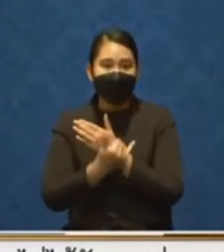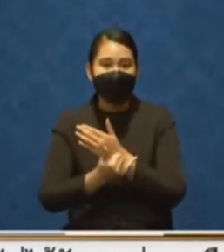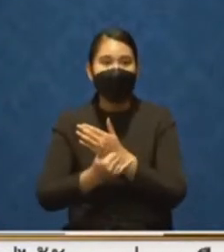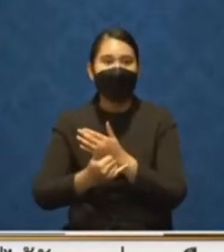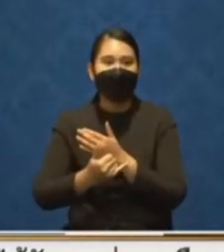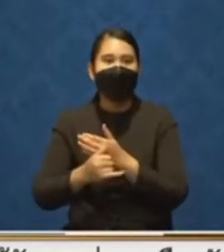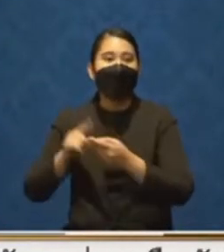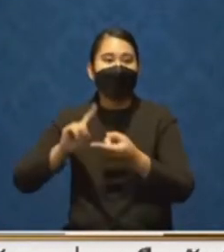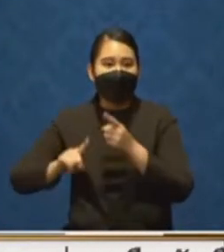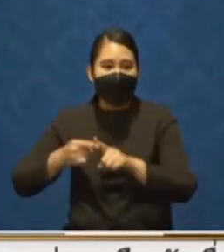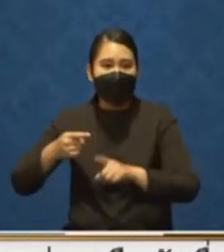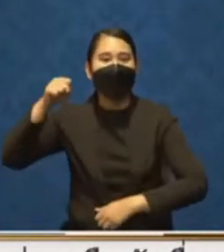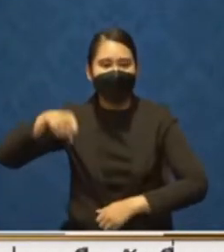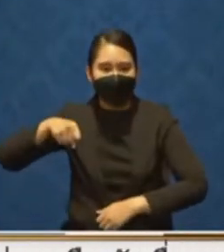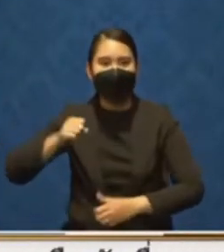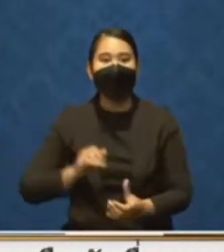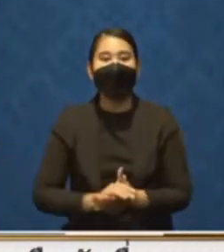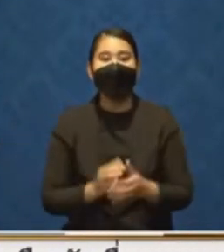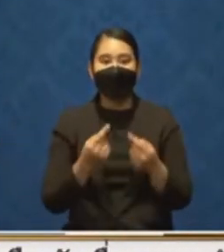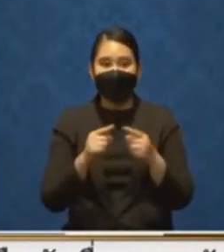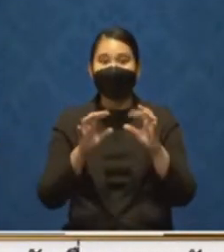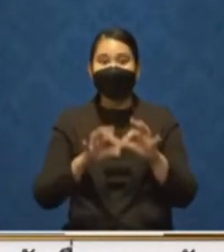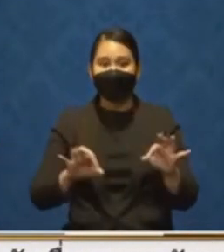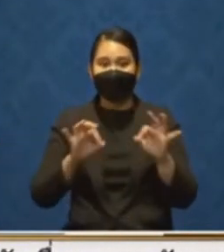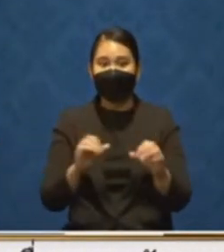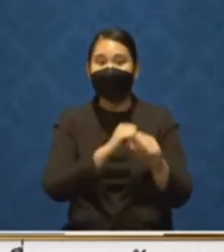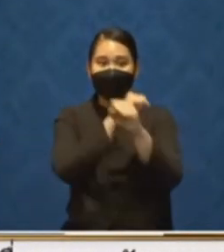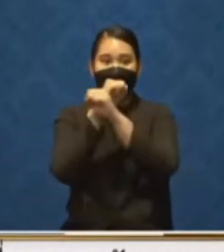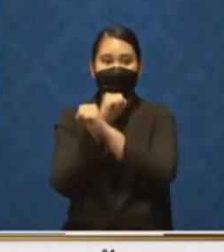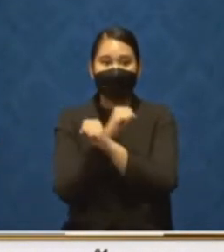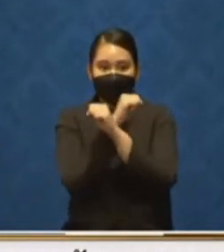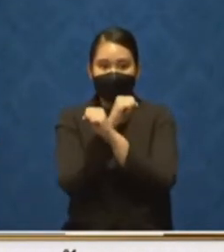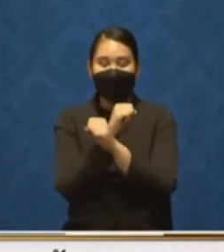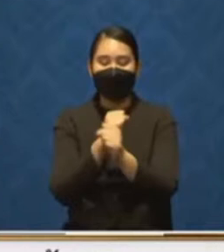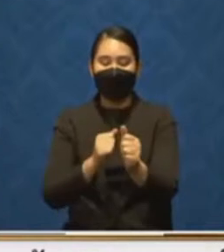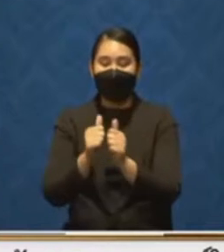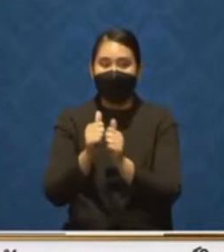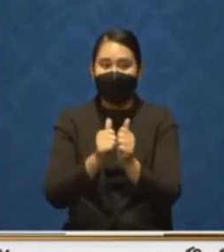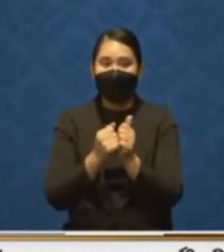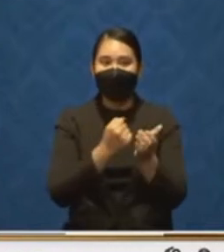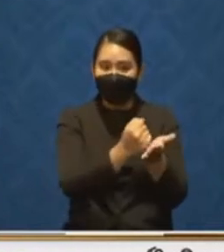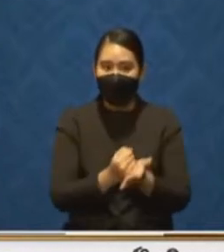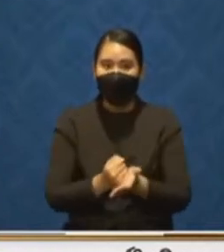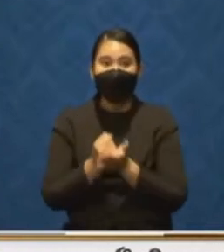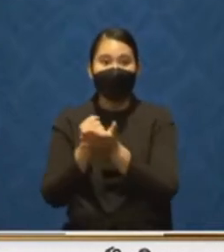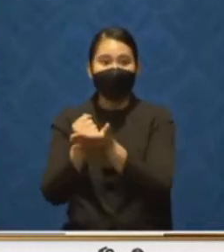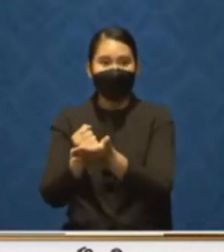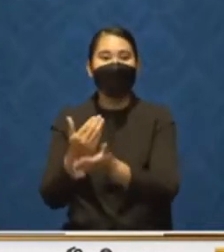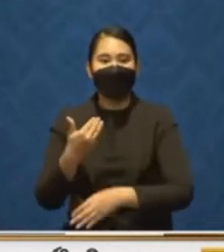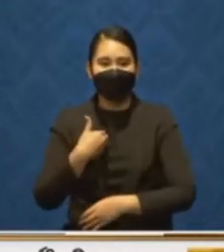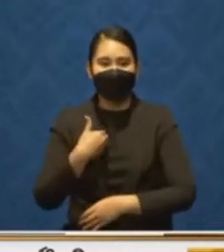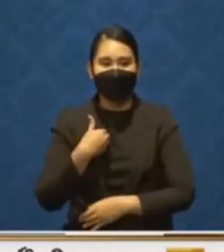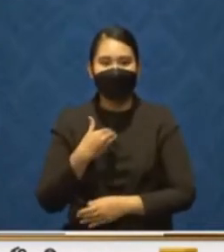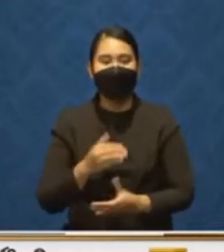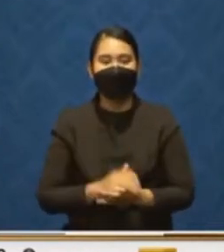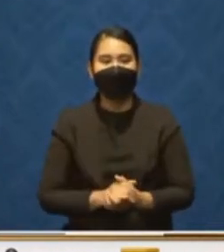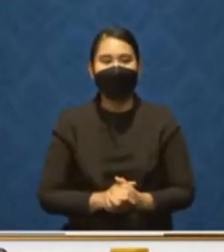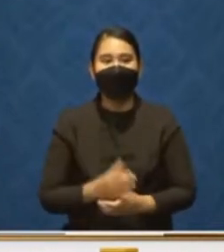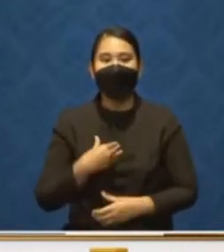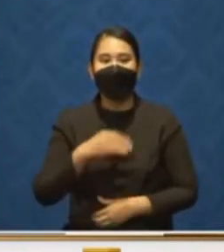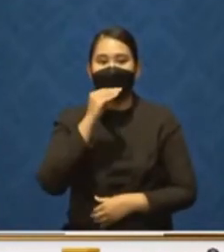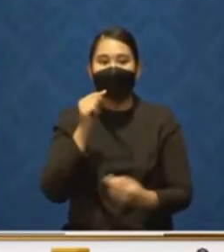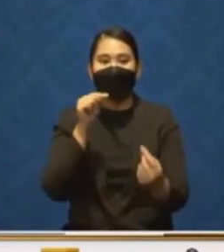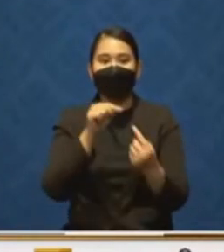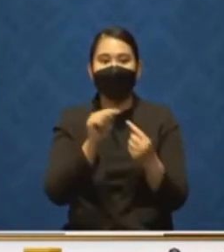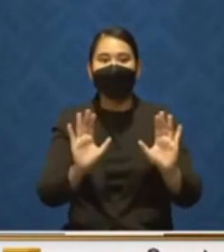การป้องกันประเทศทางด้านนี้ก็จะมีการแข่งขันกันสูงอยู่นะครับแล้วมีการช่วยเหลือมากมายมายังประเทศต่างๆสูงไม่กล่าวอ้างตรงนี้นะครับ